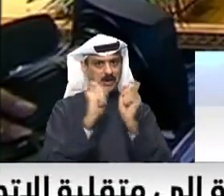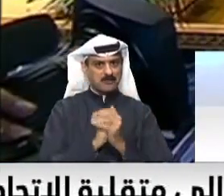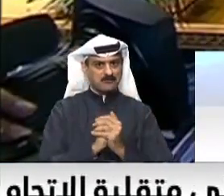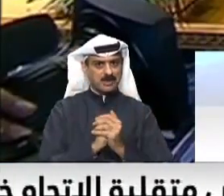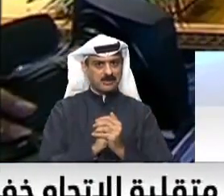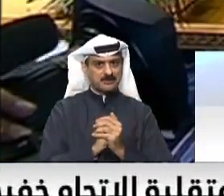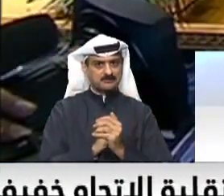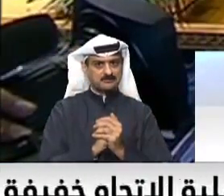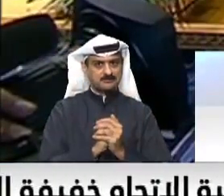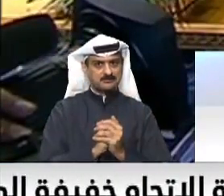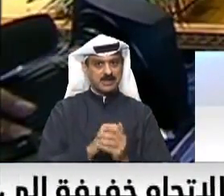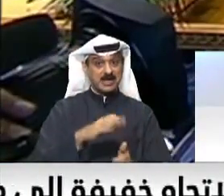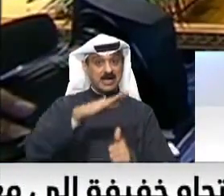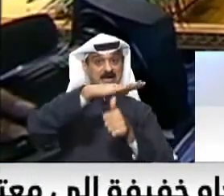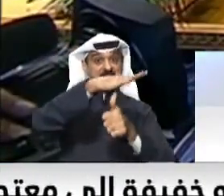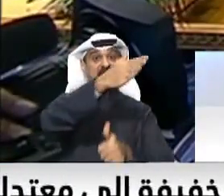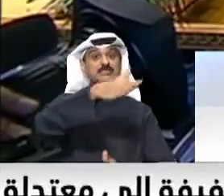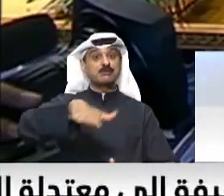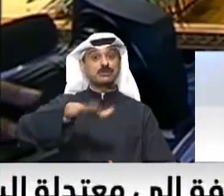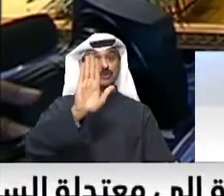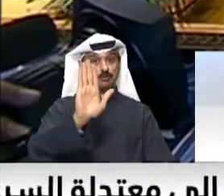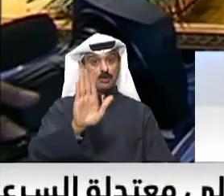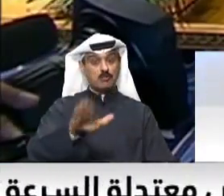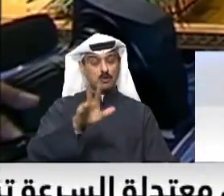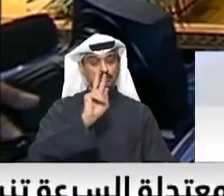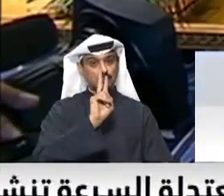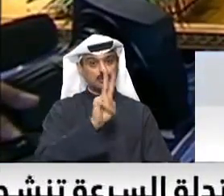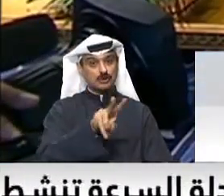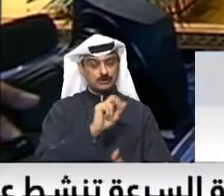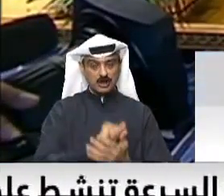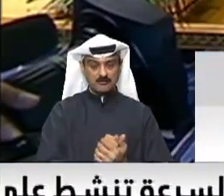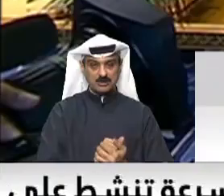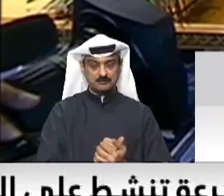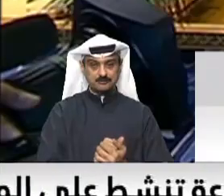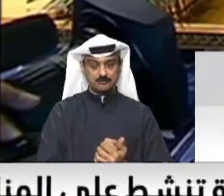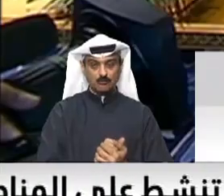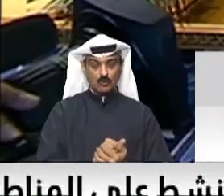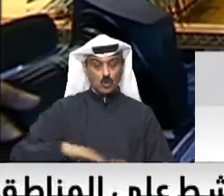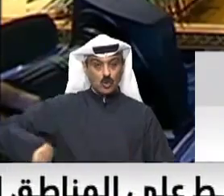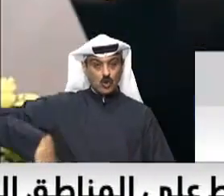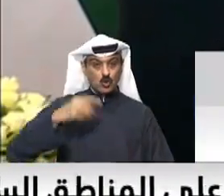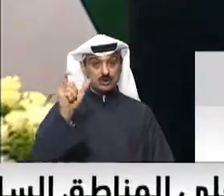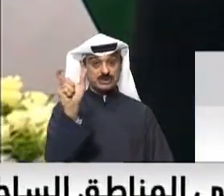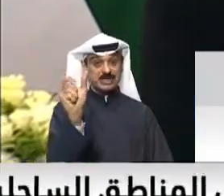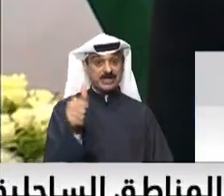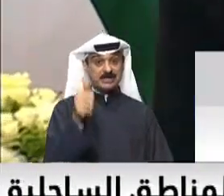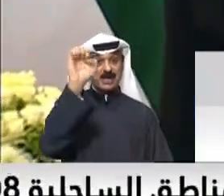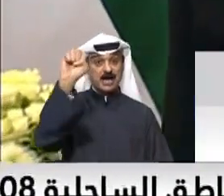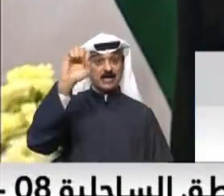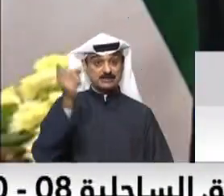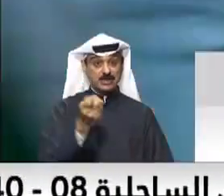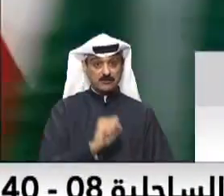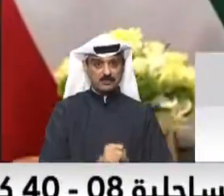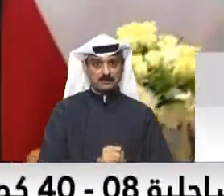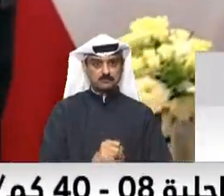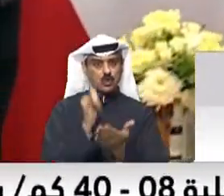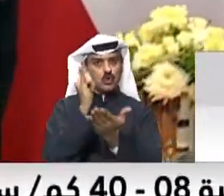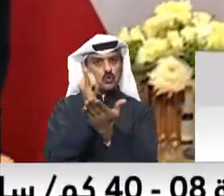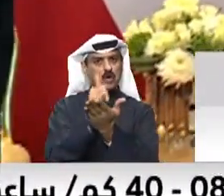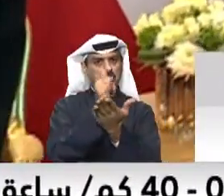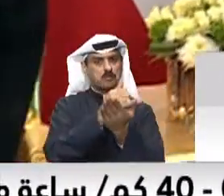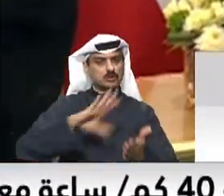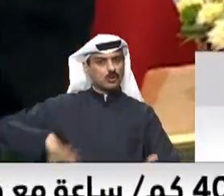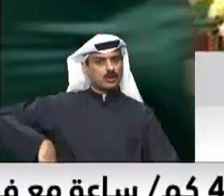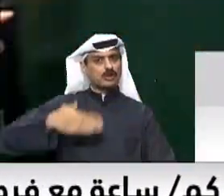وشهد المباراة معالي رئيس مجلس الأمة أحمد عبد العزيز السعدون وسمو الشيخ ناصر المحمد الأحمد الصباح وكبار الشيوخ